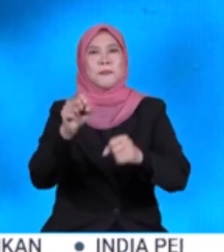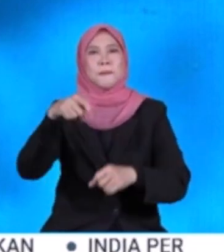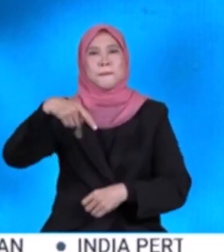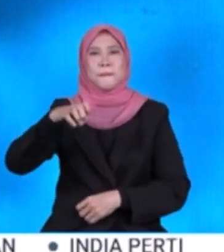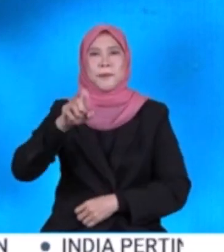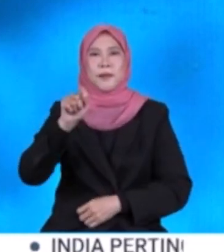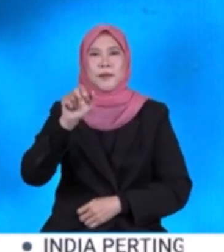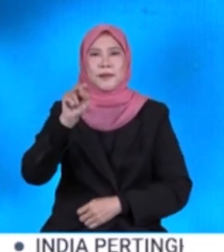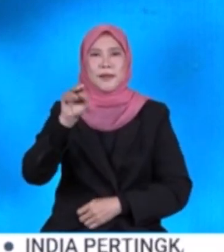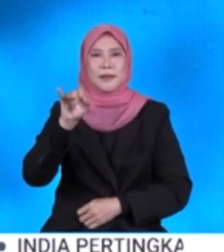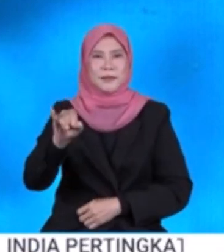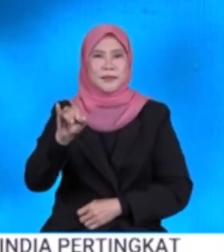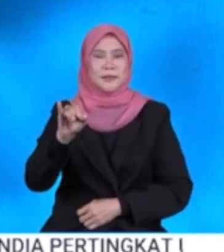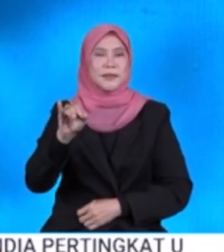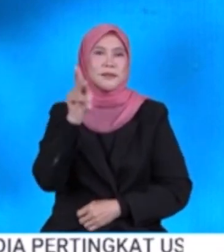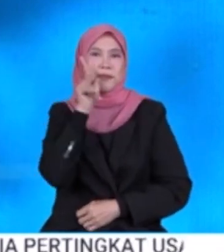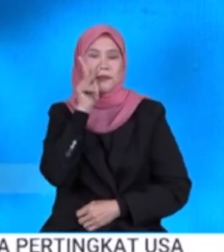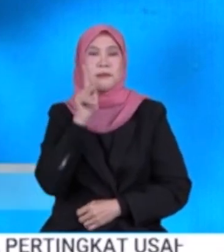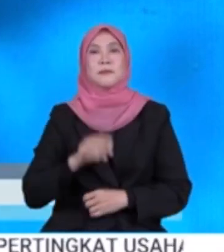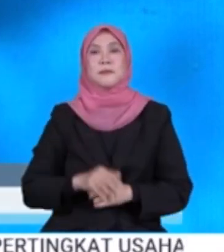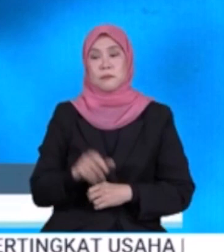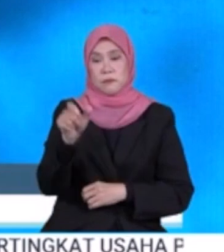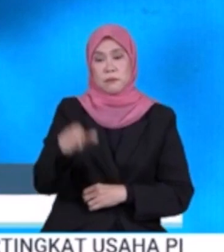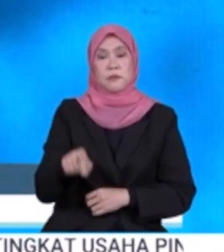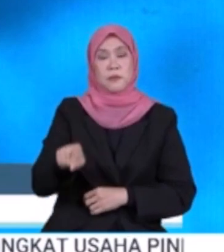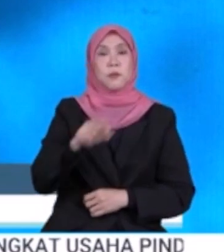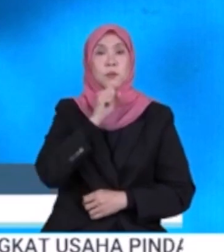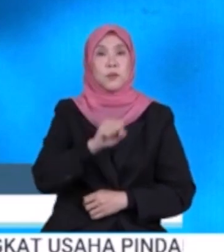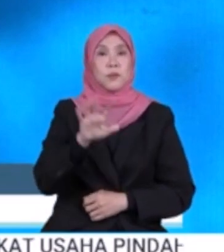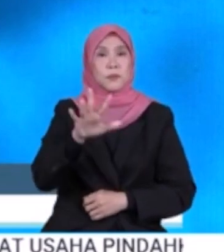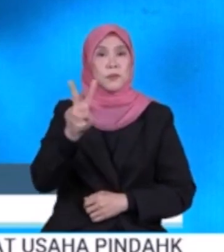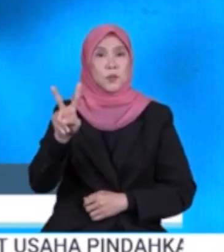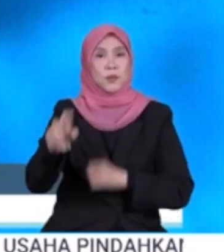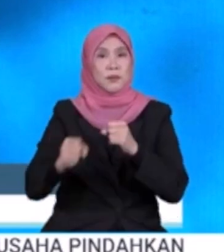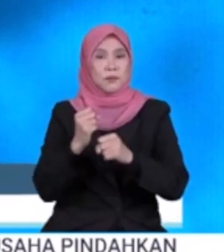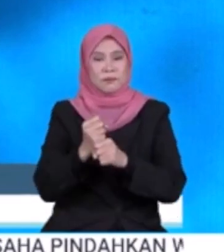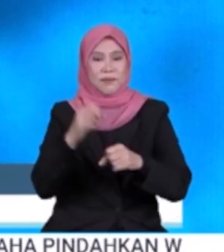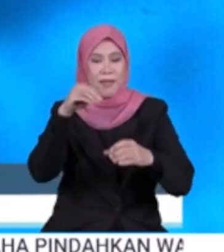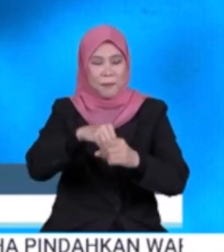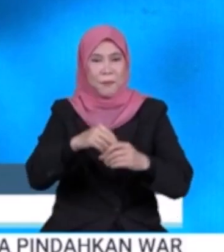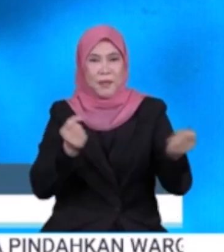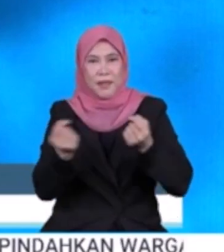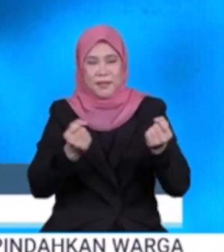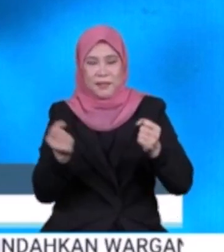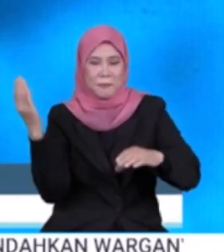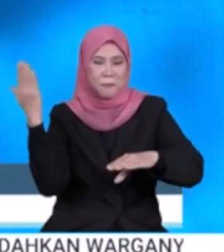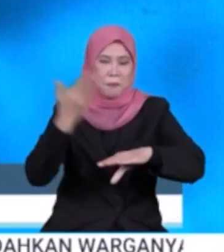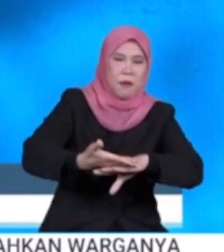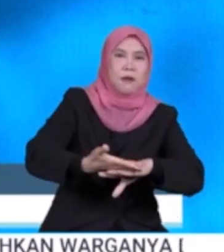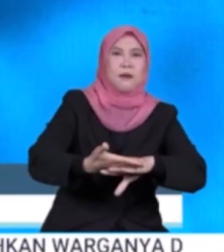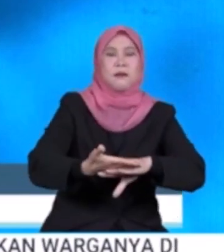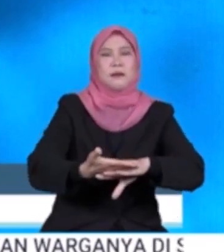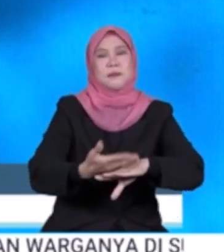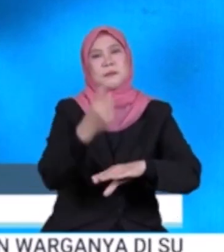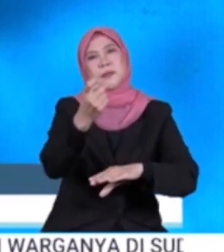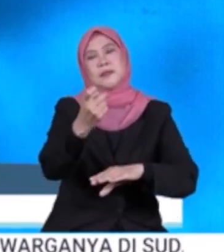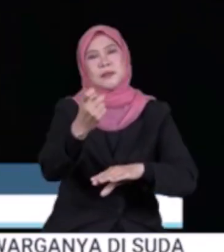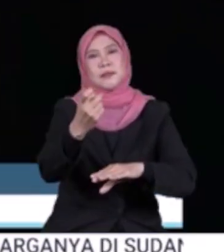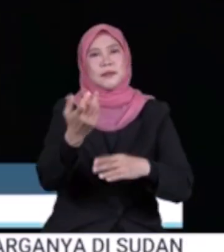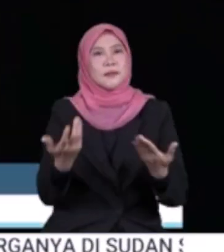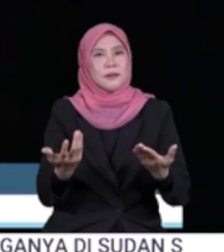mangsa Kartini 52 tahun ditemukan terpit dalam kendaraan dan maut di lokasi kejadian